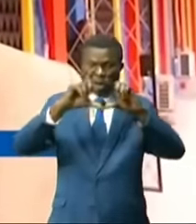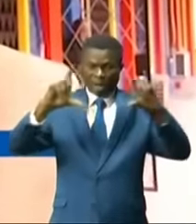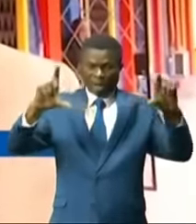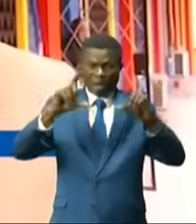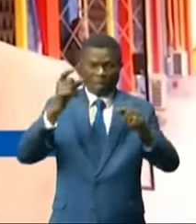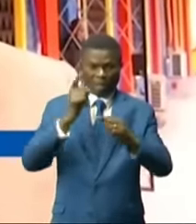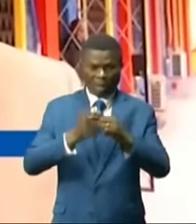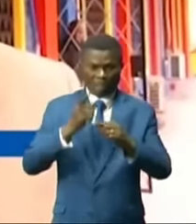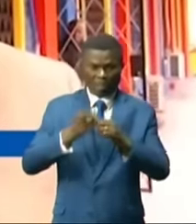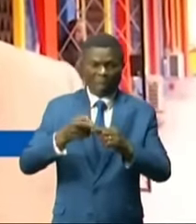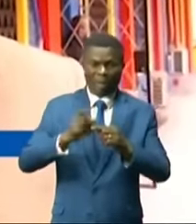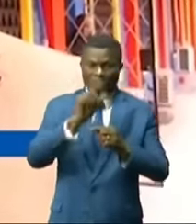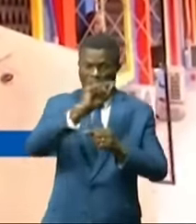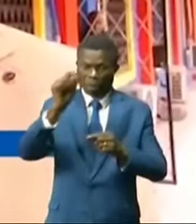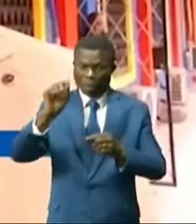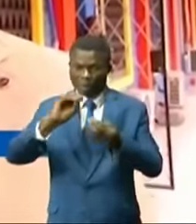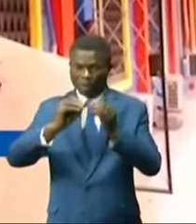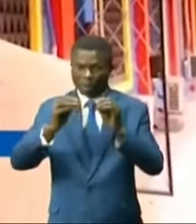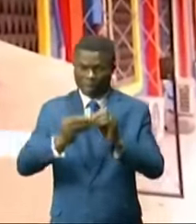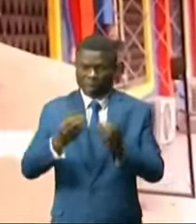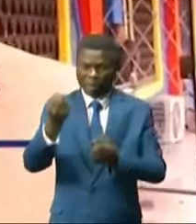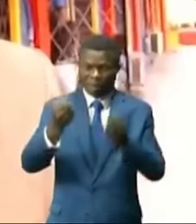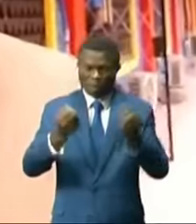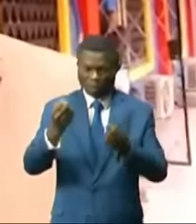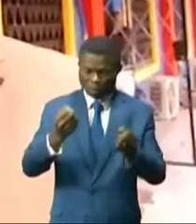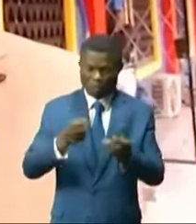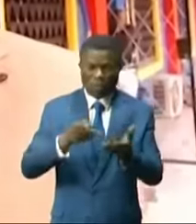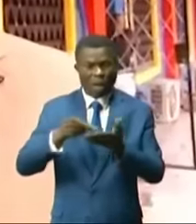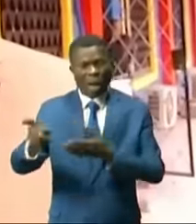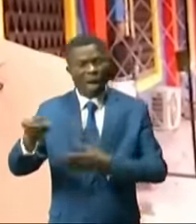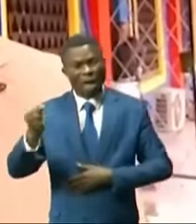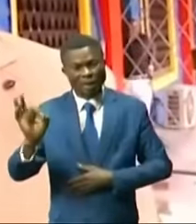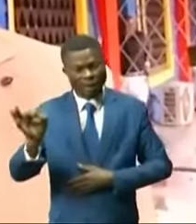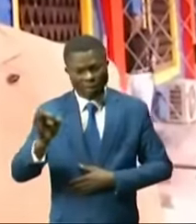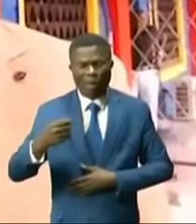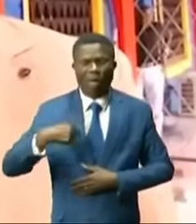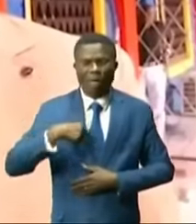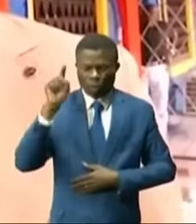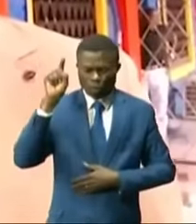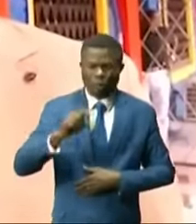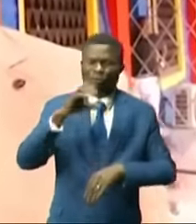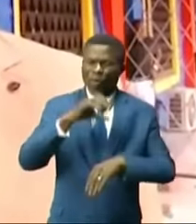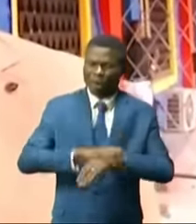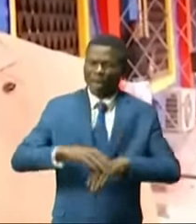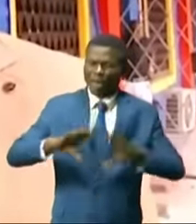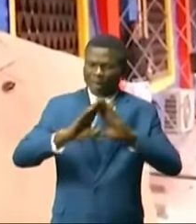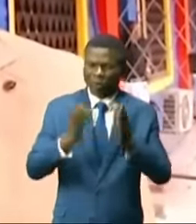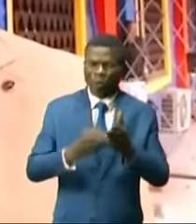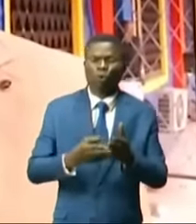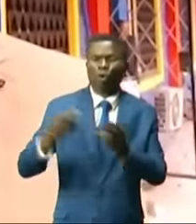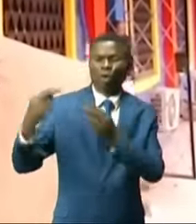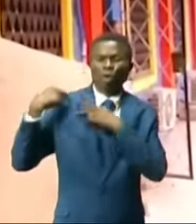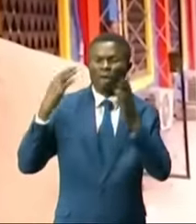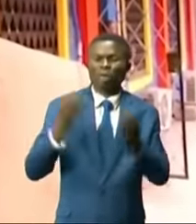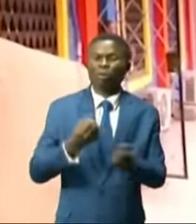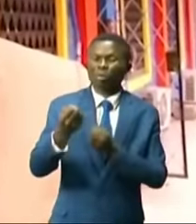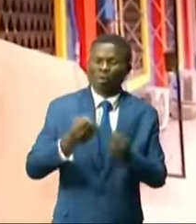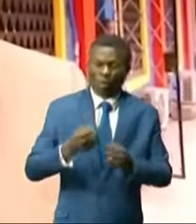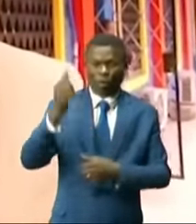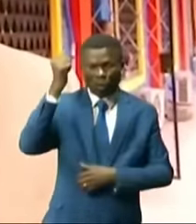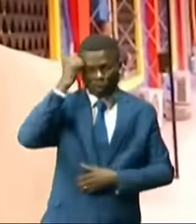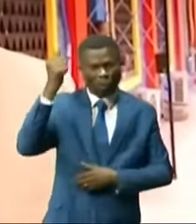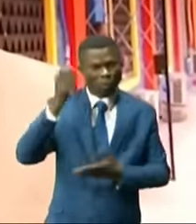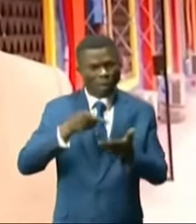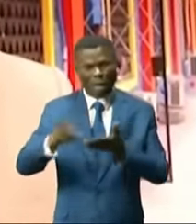mécanismes et des stratégies pour continuer cette opération. C'est que nous pouvons tout simplement lancer un appel stratégique